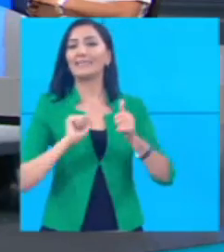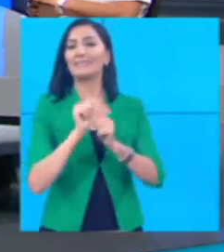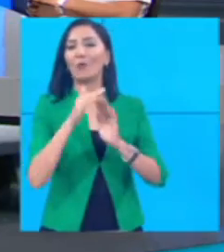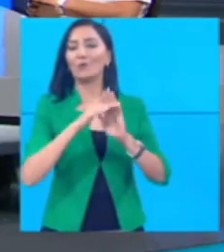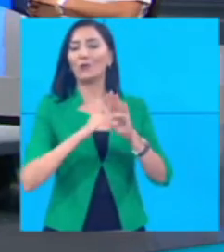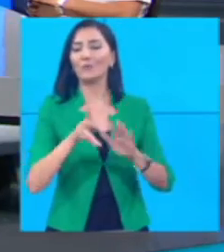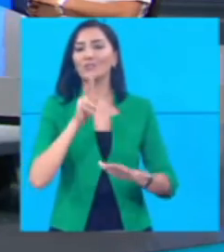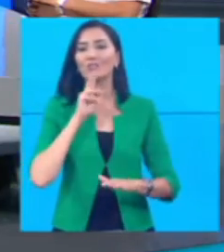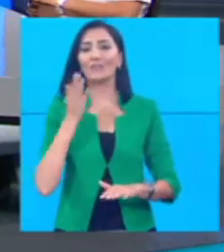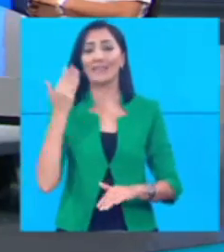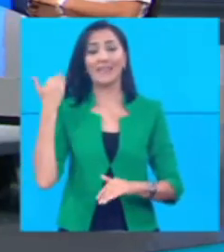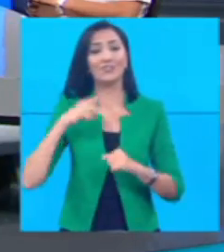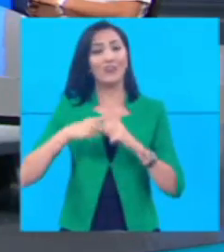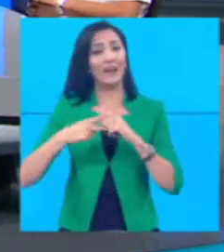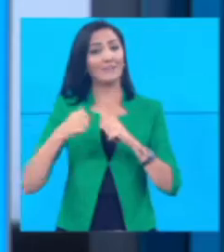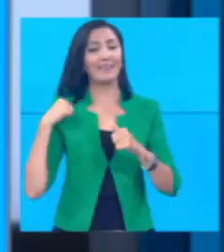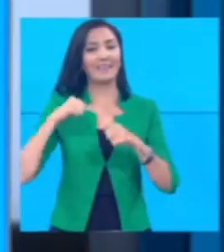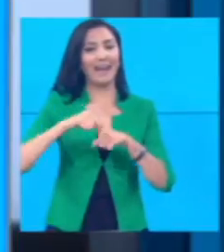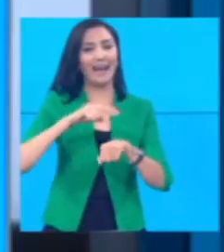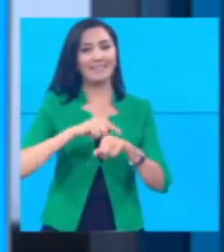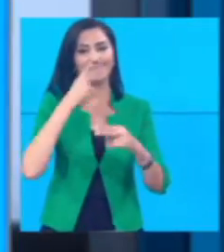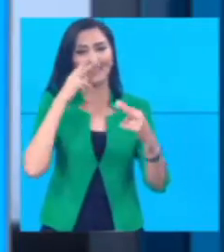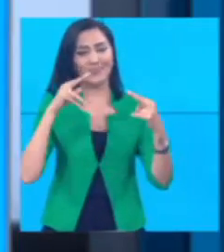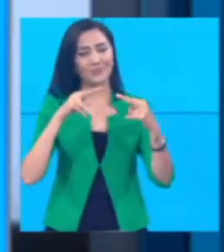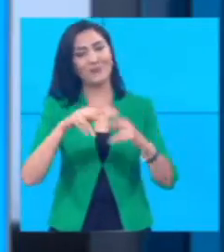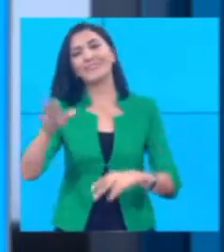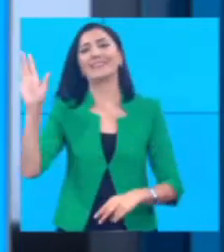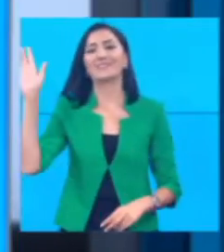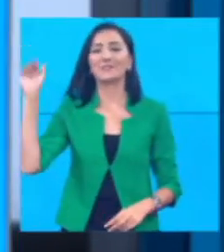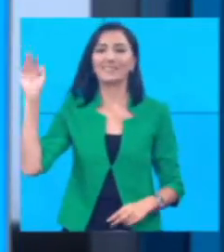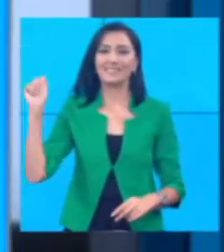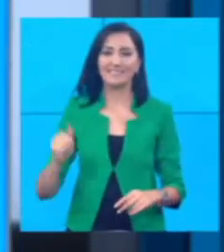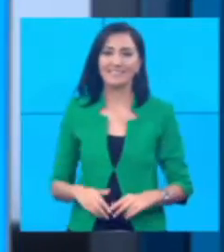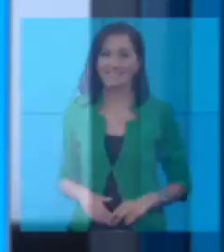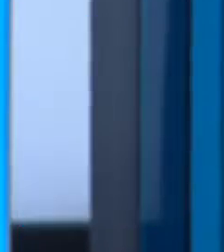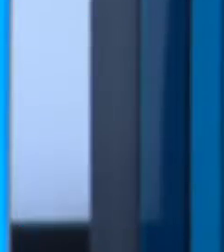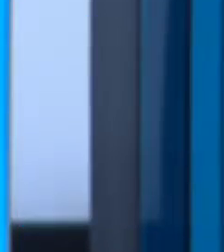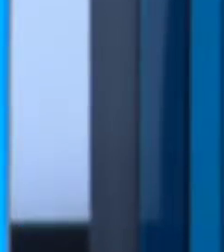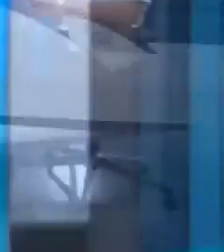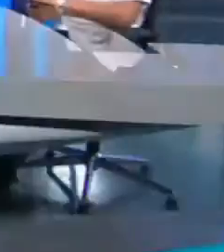engelsiz spor programının daha sonuna geldik. Gelecek hafta yine aynı saatte görüşmek dileğiyle. Hoşçakalın.